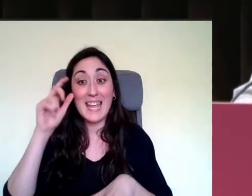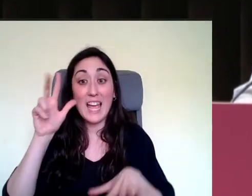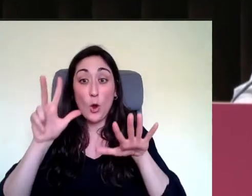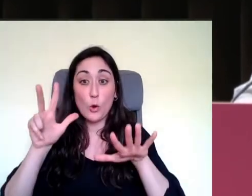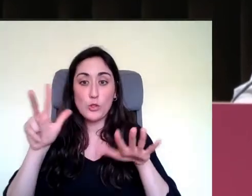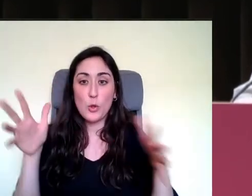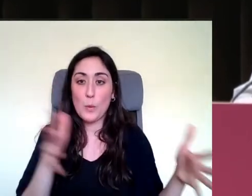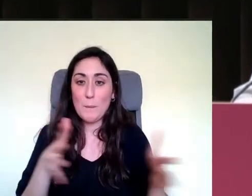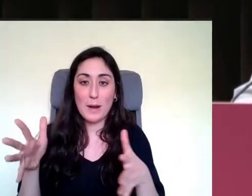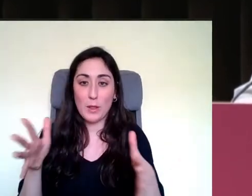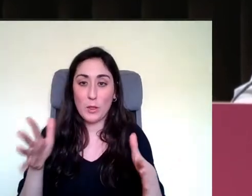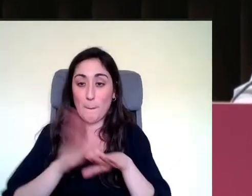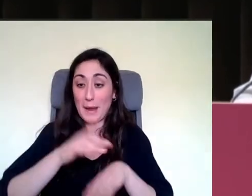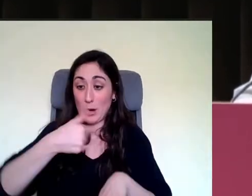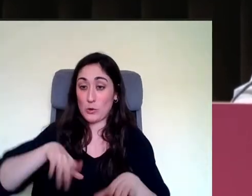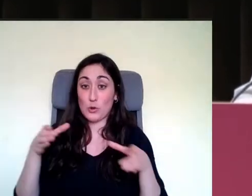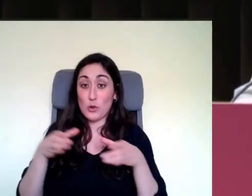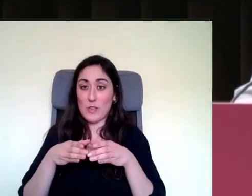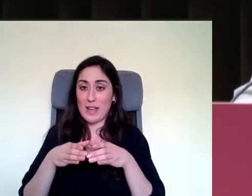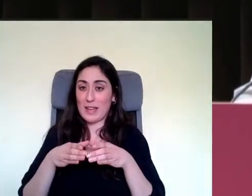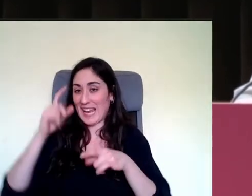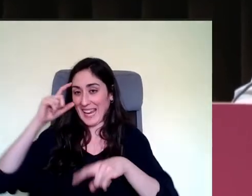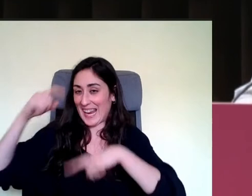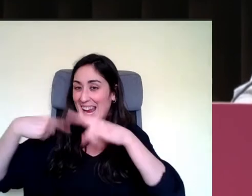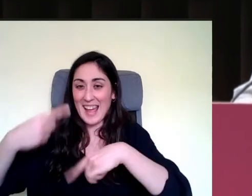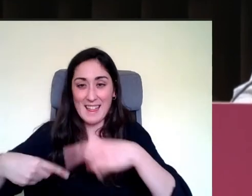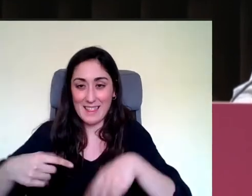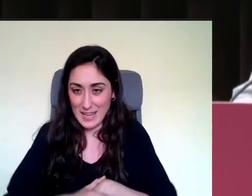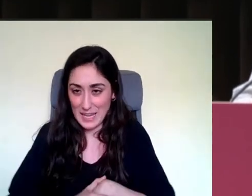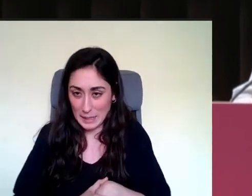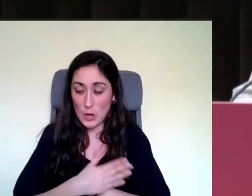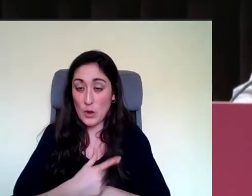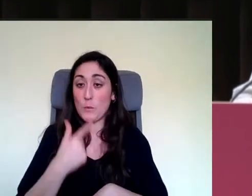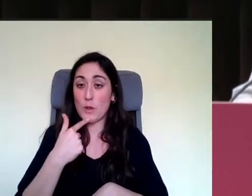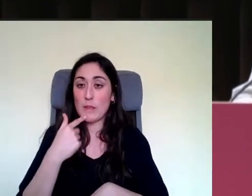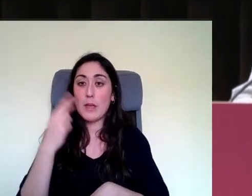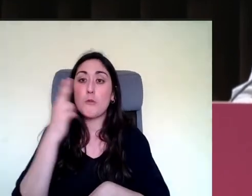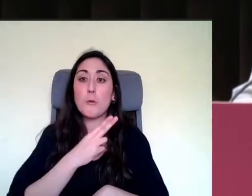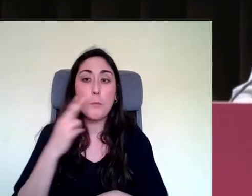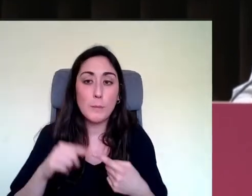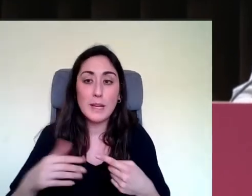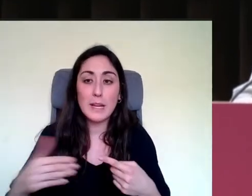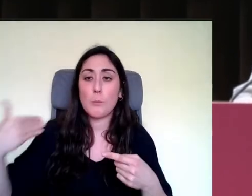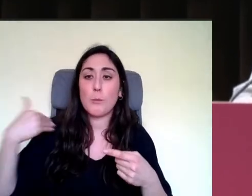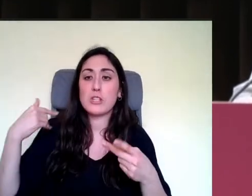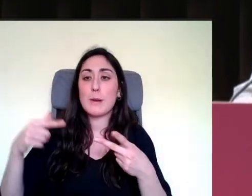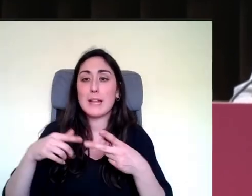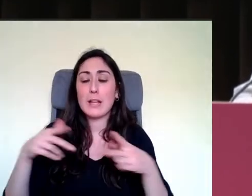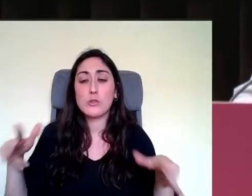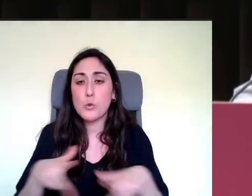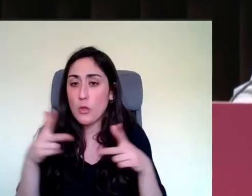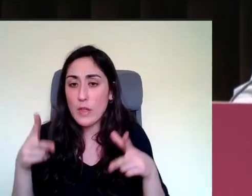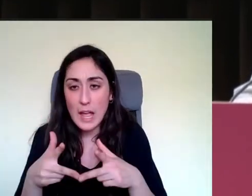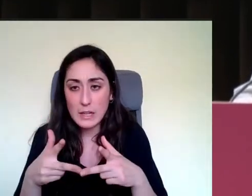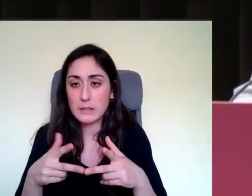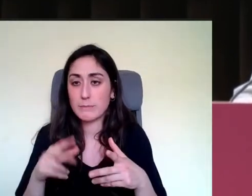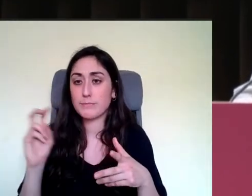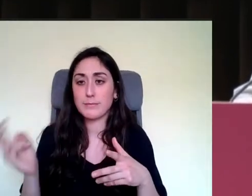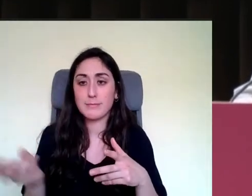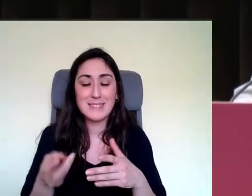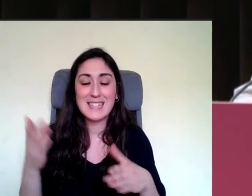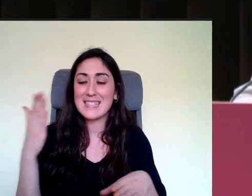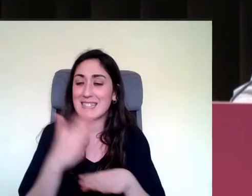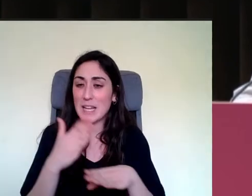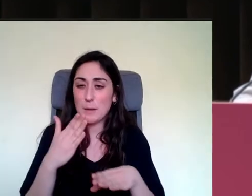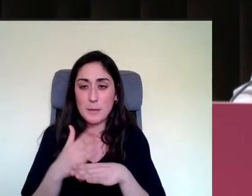no? I que la constància, el compromís, la responsabilitat social són inherents en tot allò que fem.